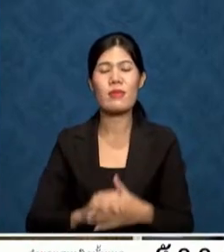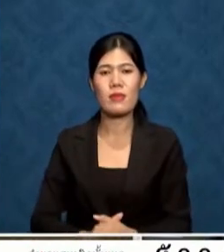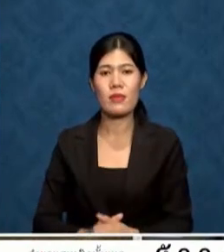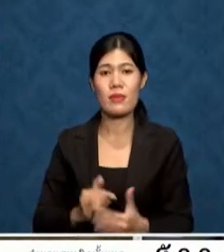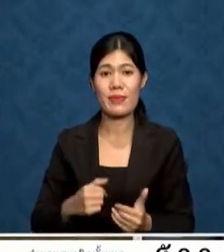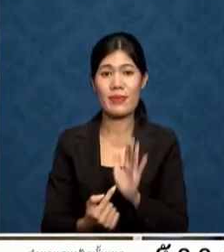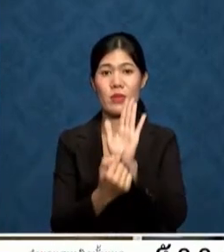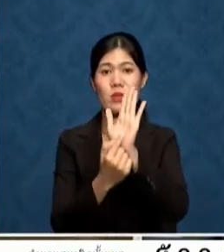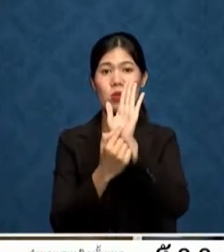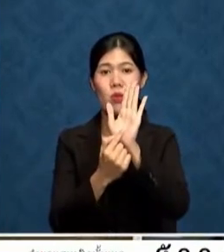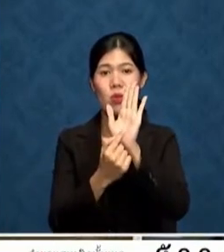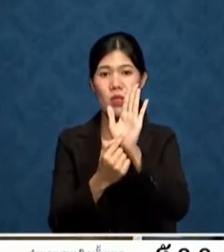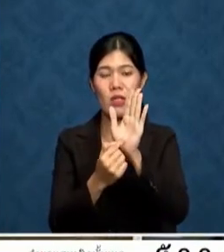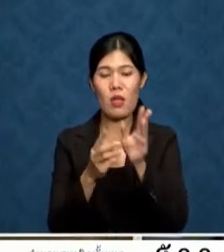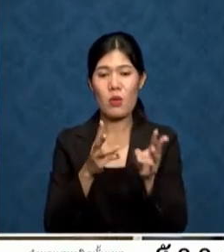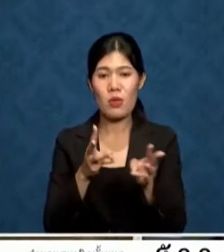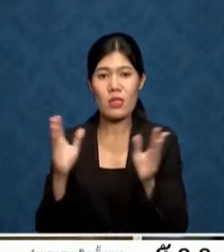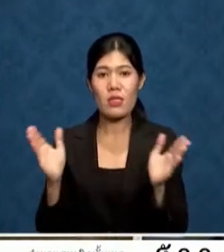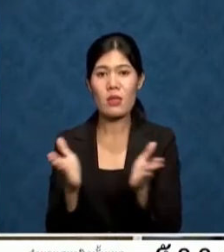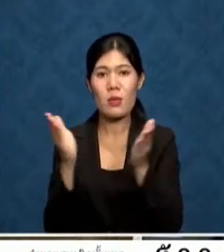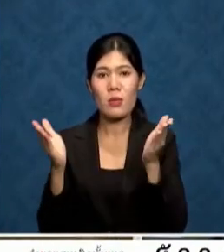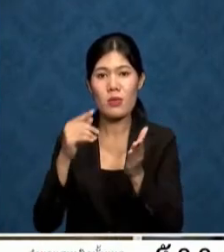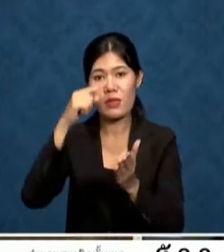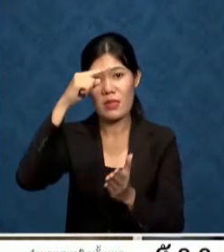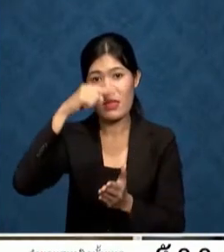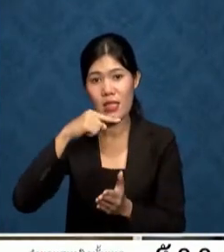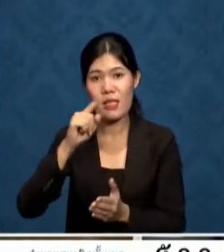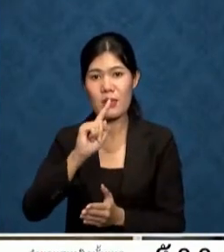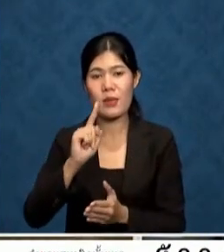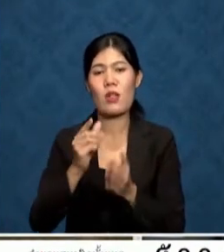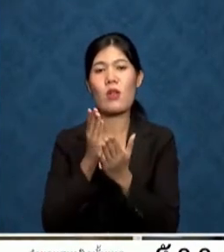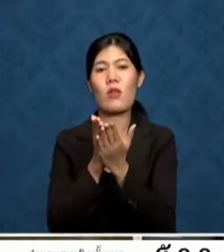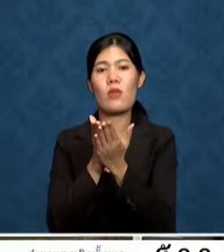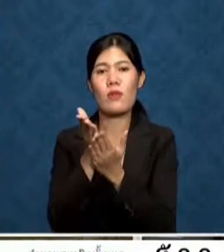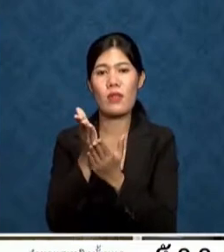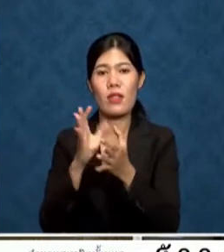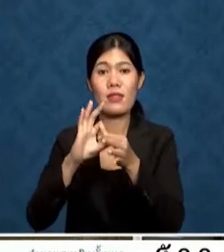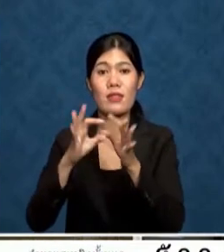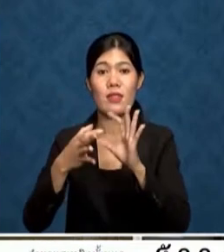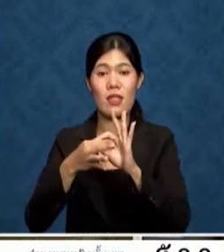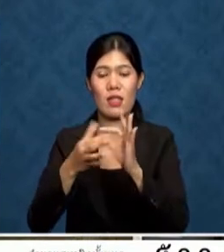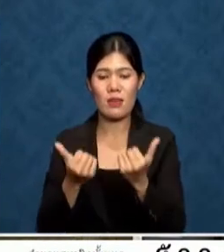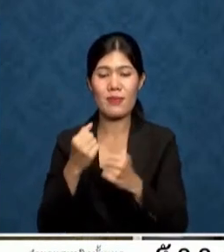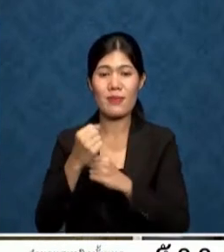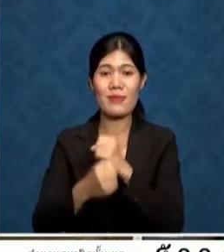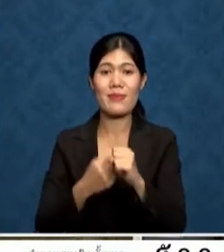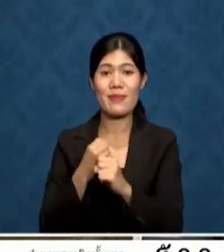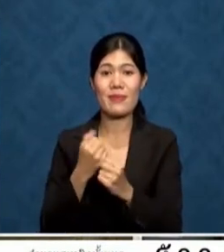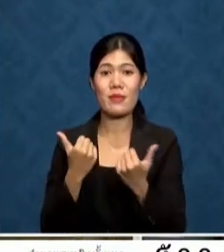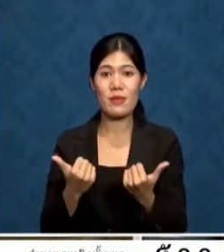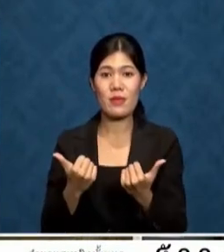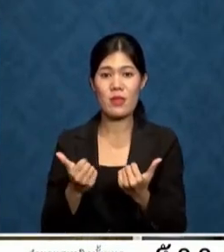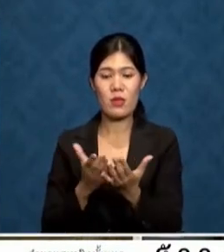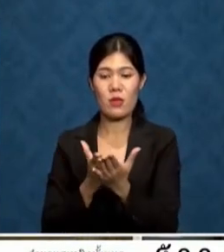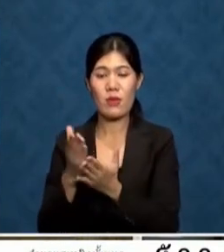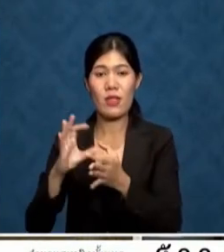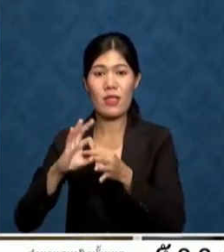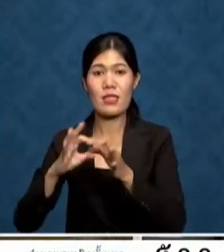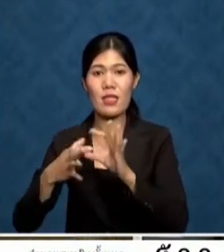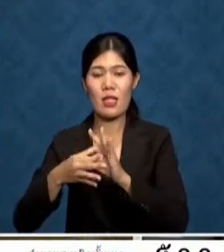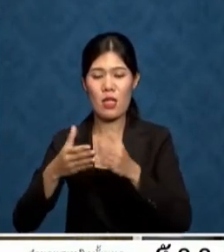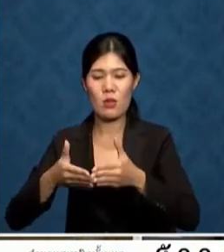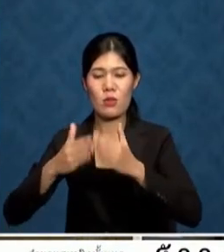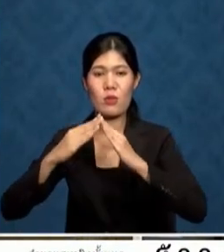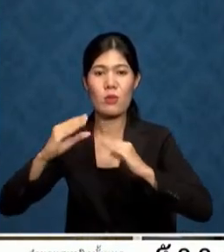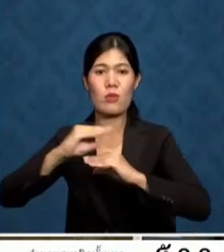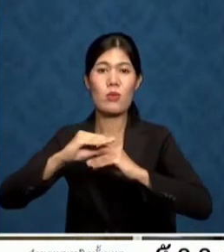อย่างของ soft Powerด้านกีฬาครับในปีนี้นะครับการกีฬาแห่งประเทศไทยนะครับท่านก็ตั้งโครงการใหม่